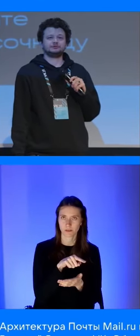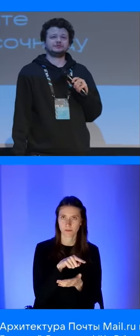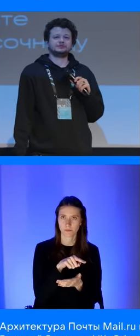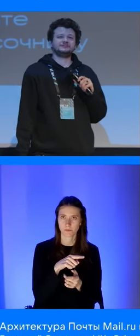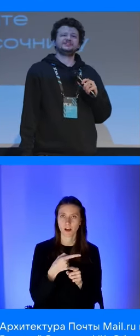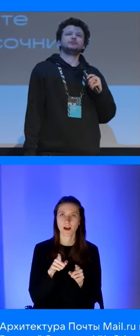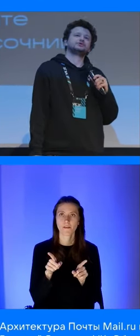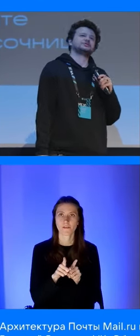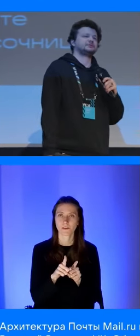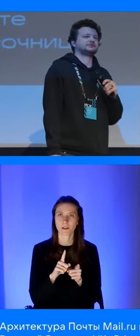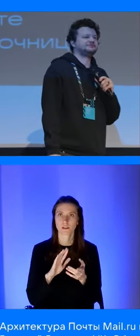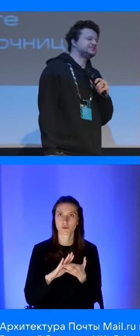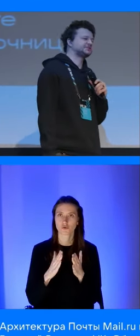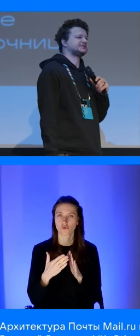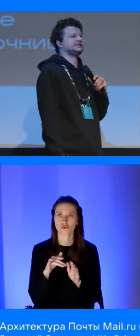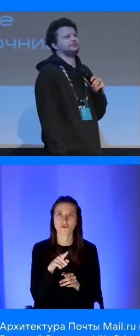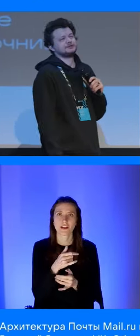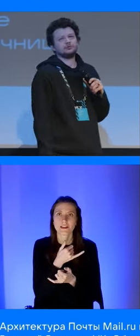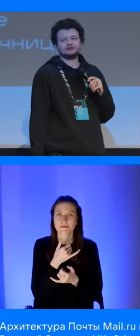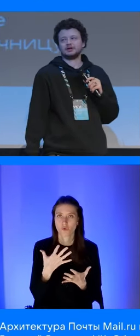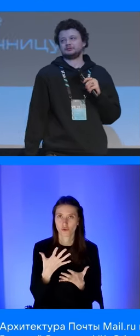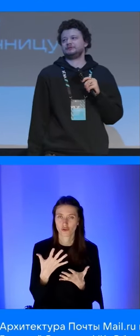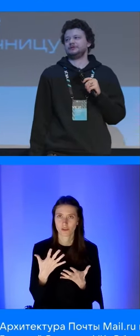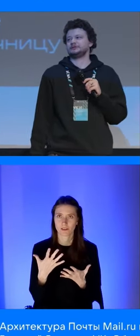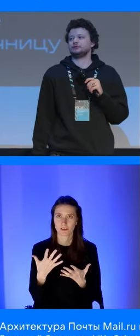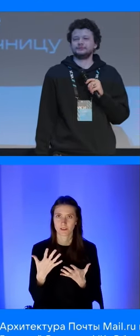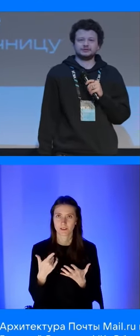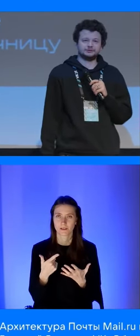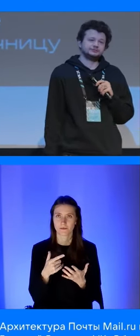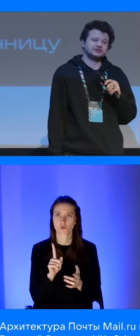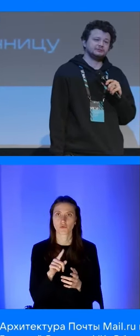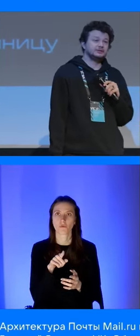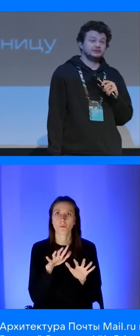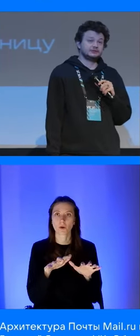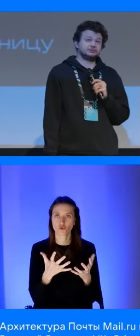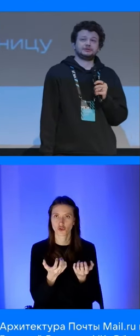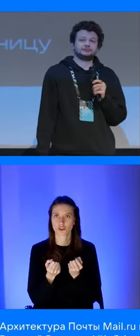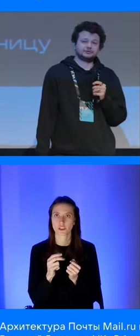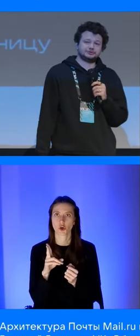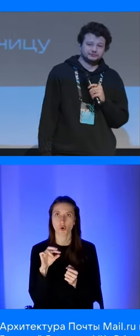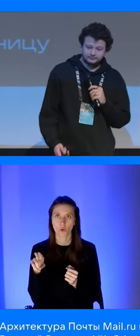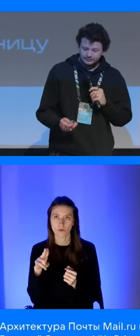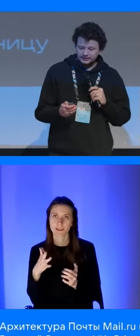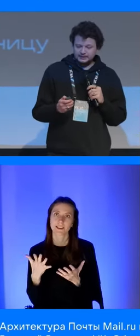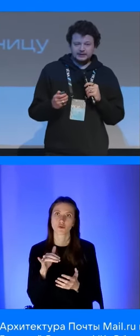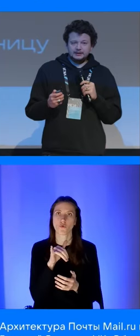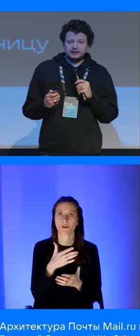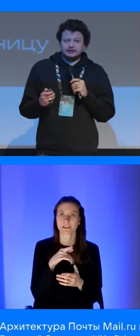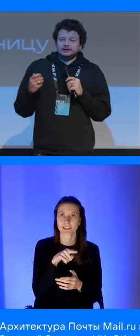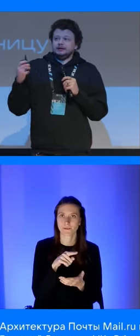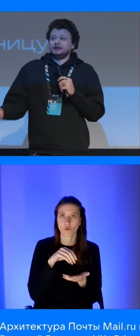В этом случае вы не можете просто физически иметь код, для которого нет документации. Ну и в целом не стройте этих там песочницу.